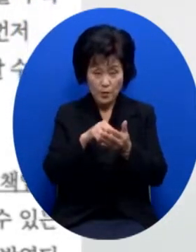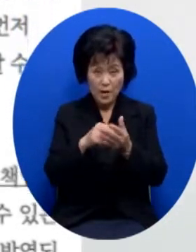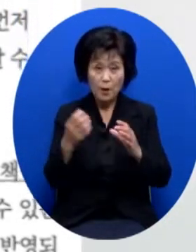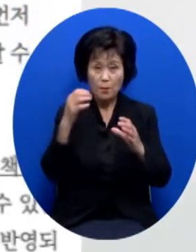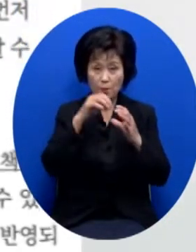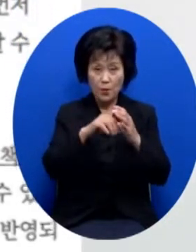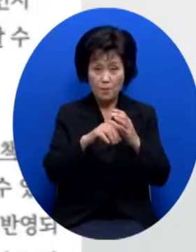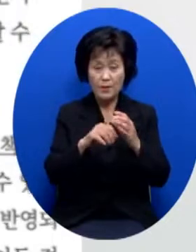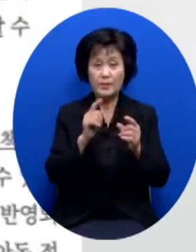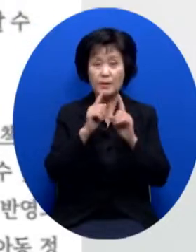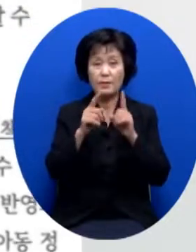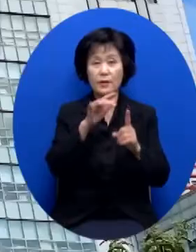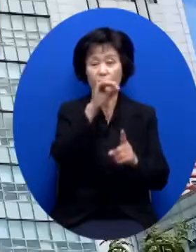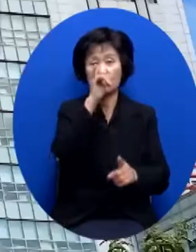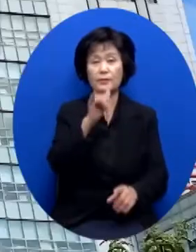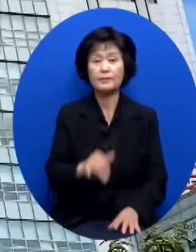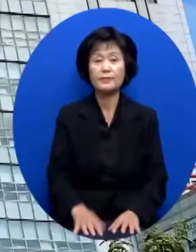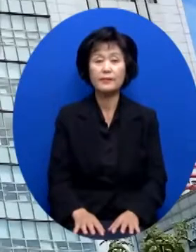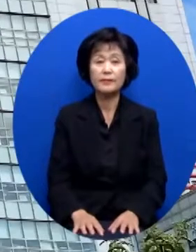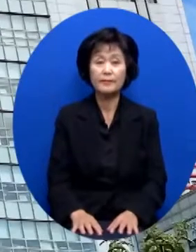한다고 강조했습니다.